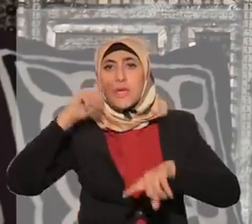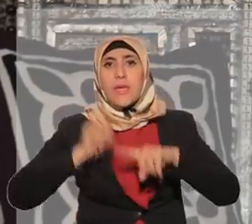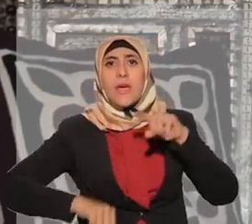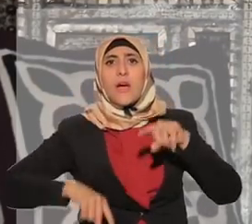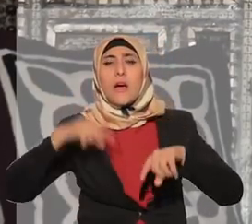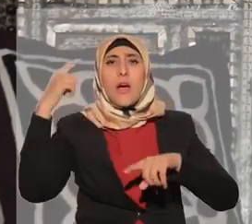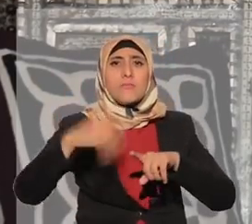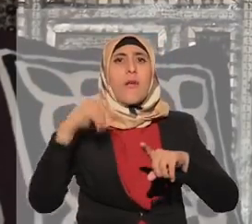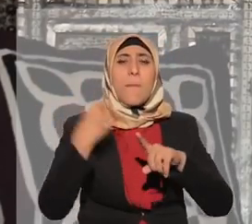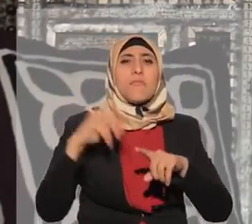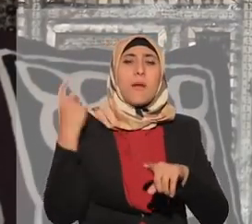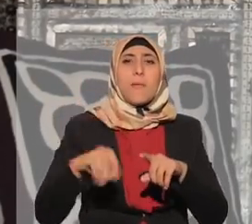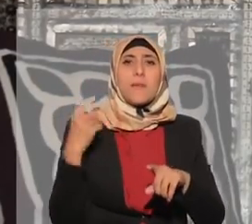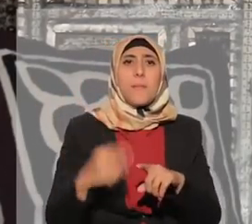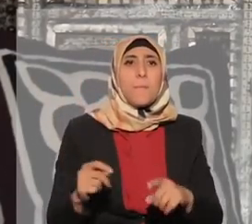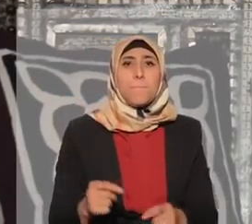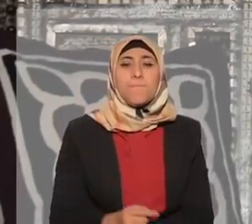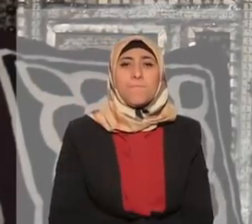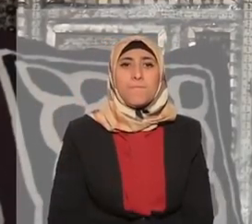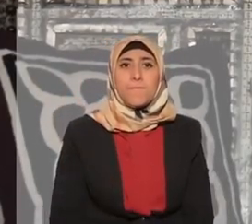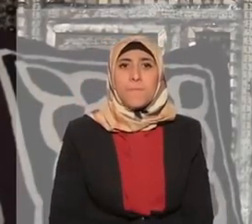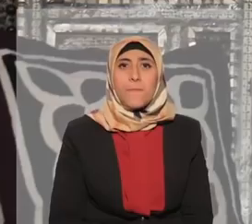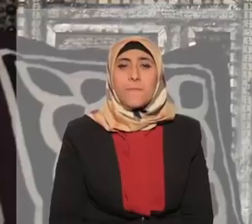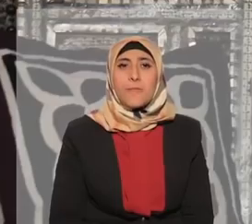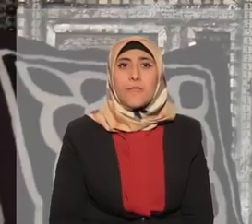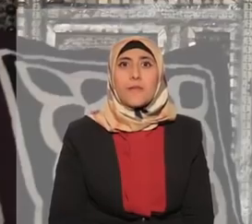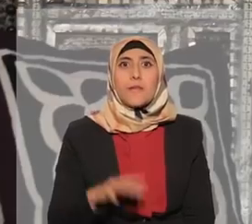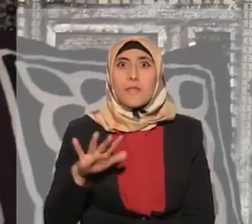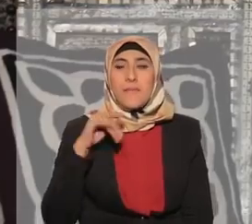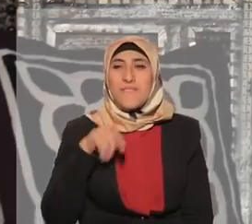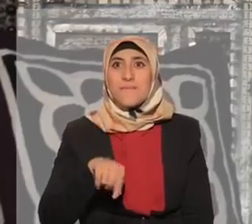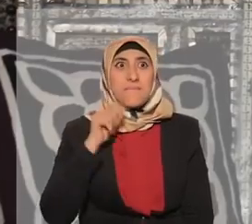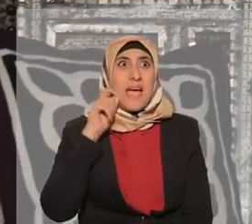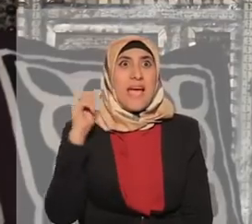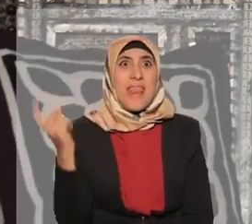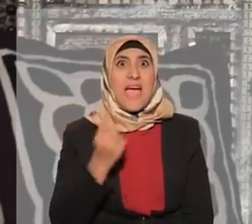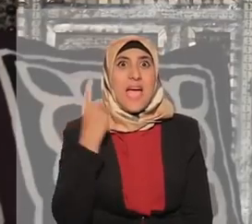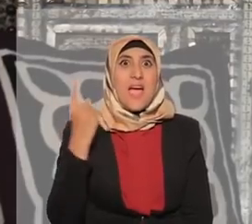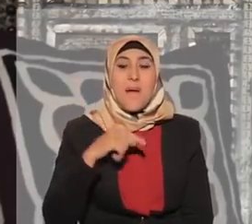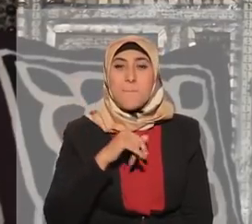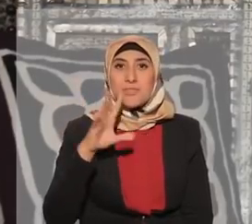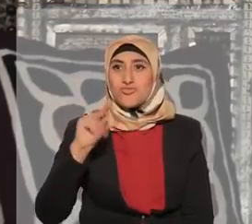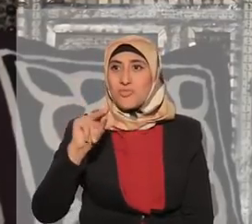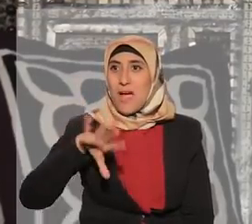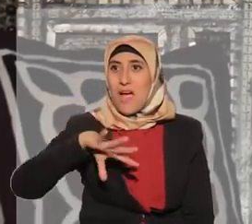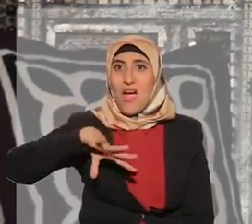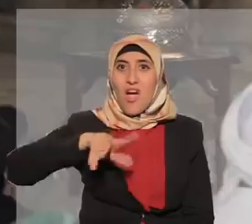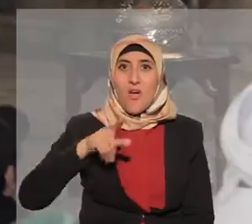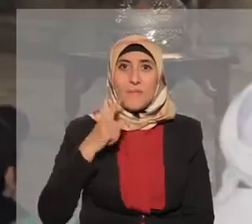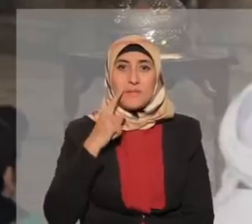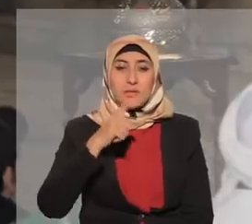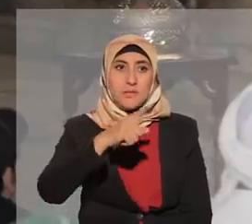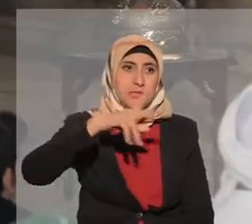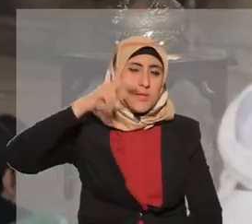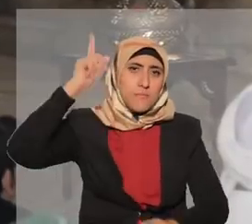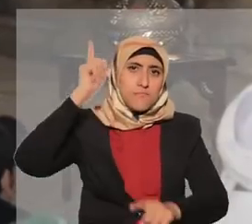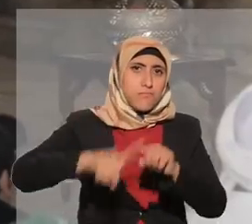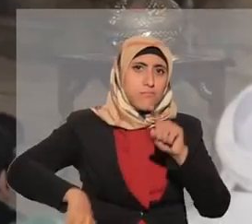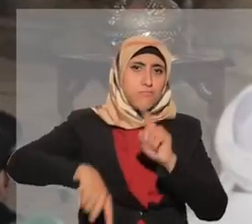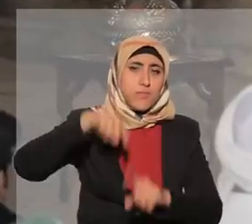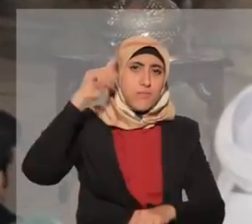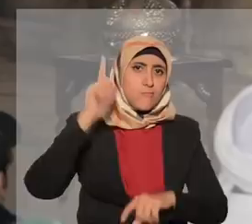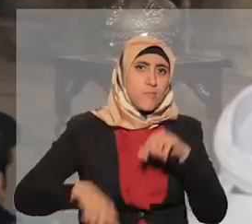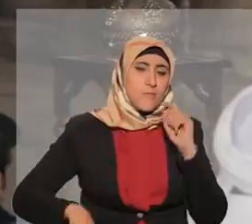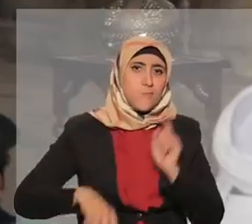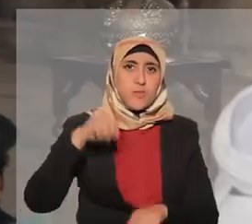طاخ طيخ يضربونه وهو يمشي في الطريق. تعرف لما حد في مكان عام هنا يقبض عليه وهو حرامي، يعني